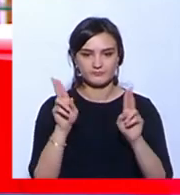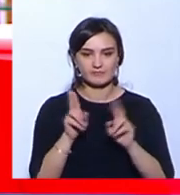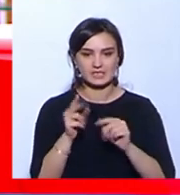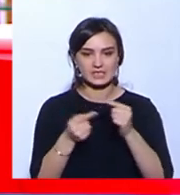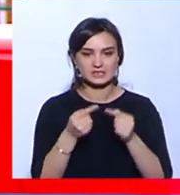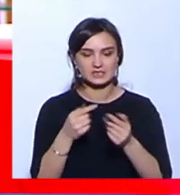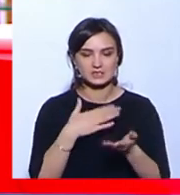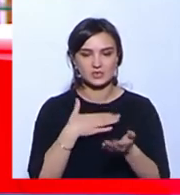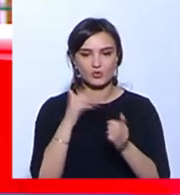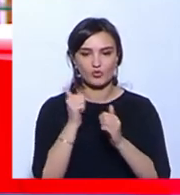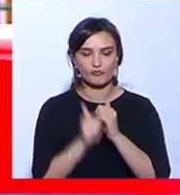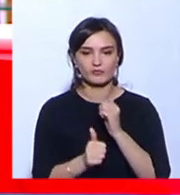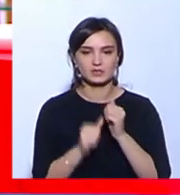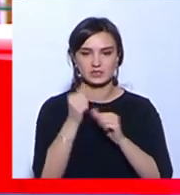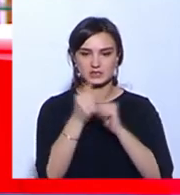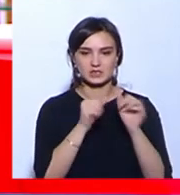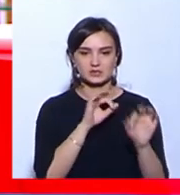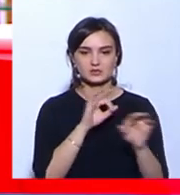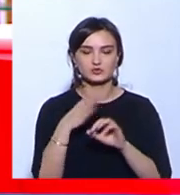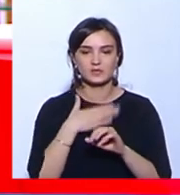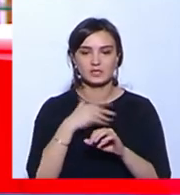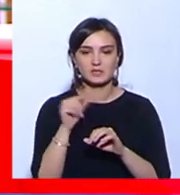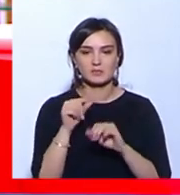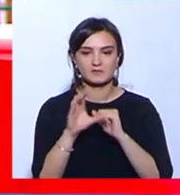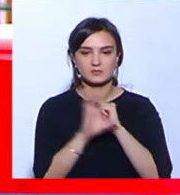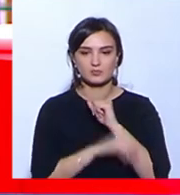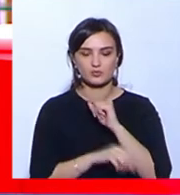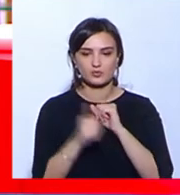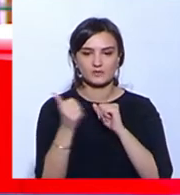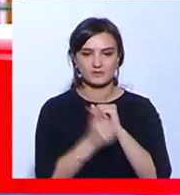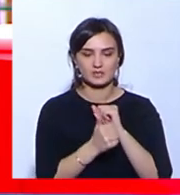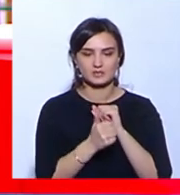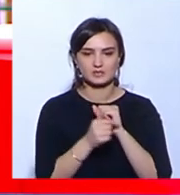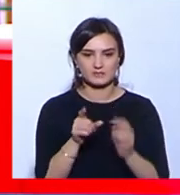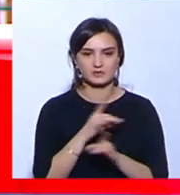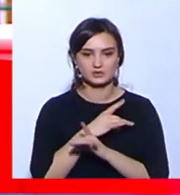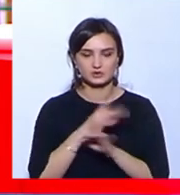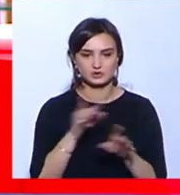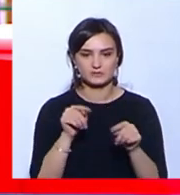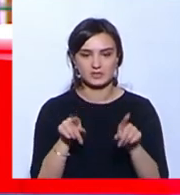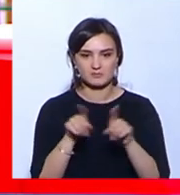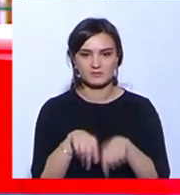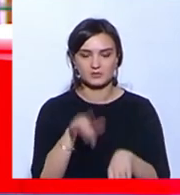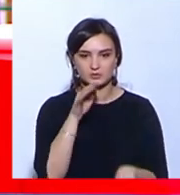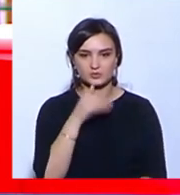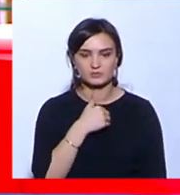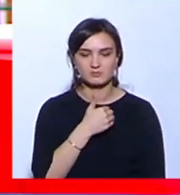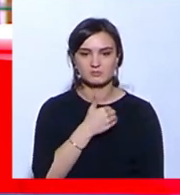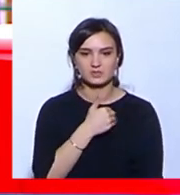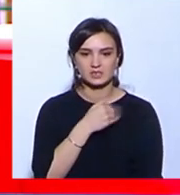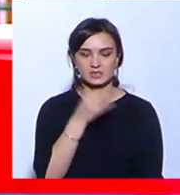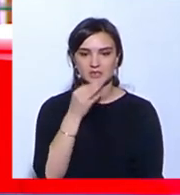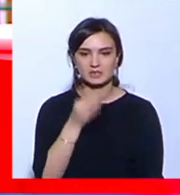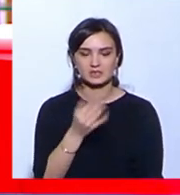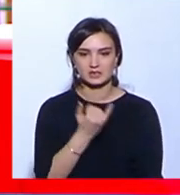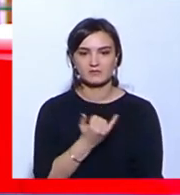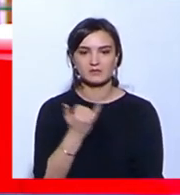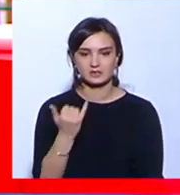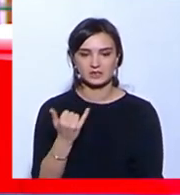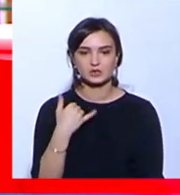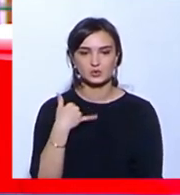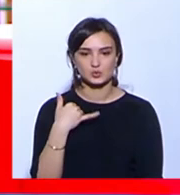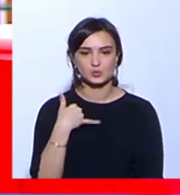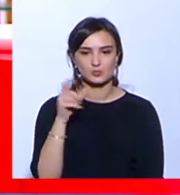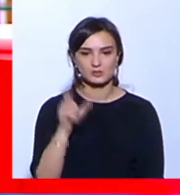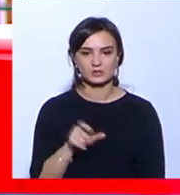ტრადიცია, რომელიც ყოველ წელს ჩვენ თებერვლის ბოლო კვირას აღნიშნავთ. ამავე დროს მე მინდა გითხრათ, რომ დღევანდელი ჩვენი გადაცემის